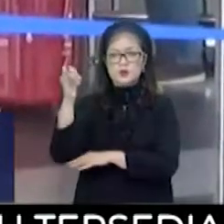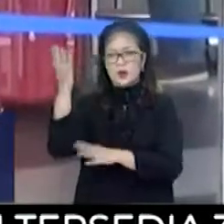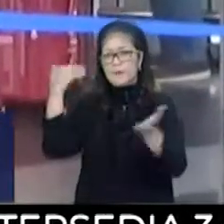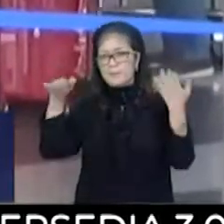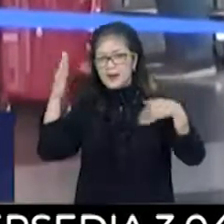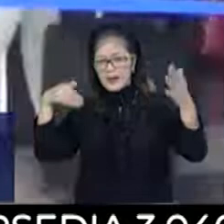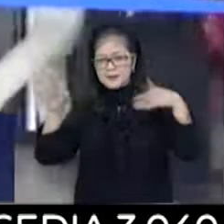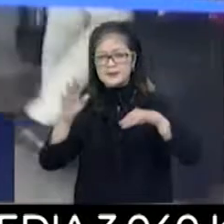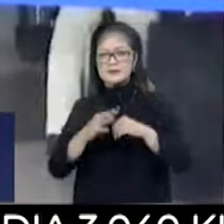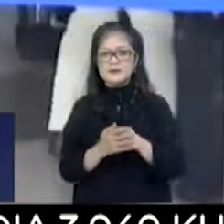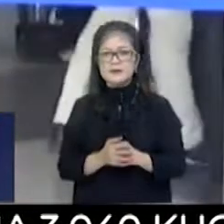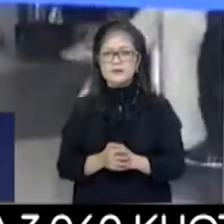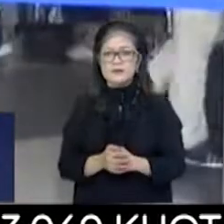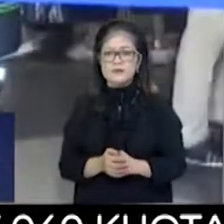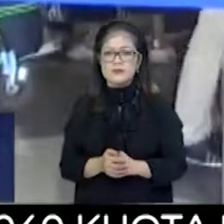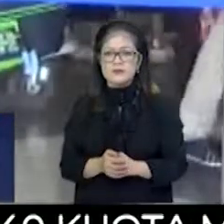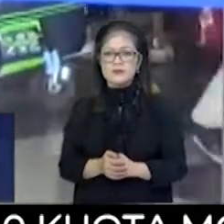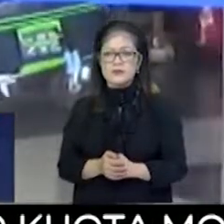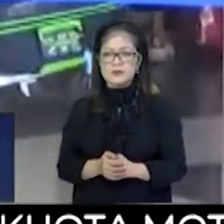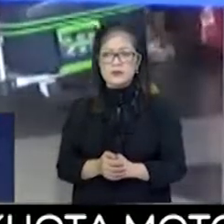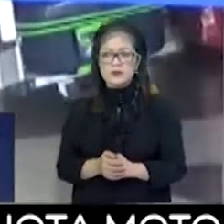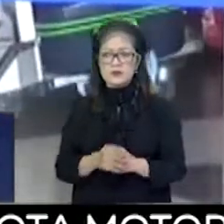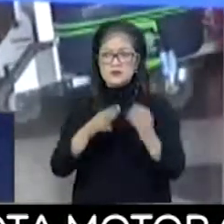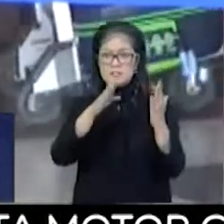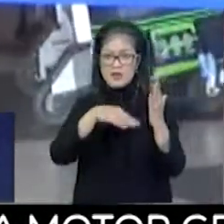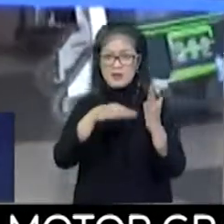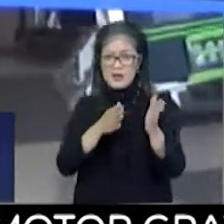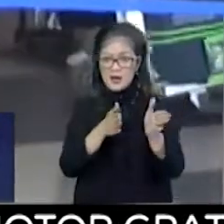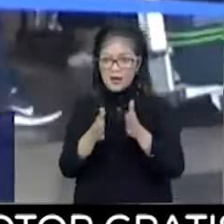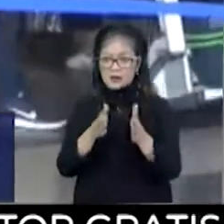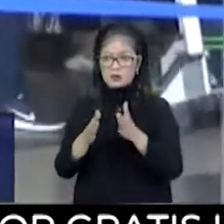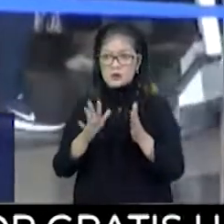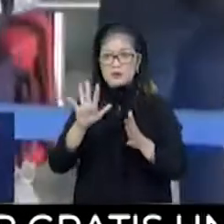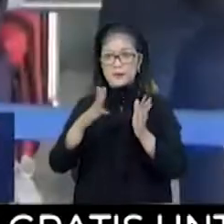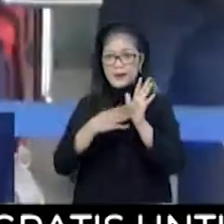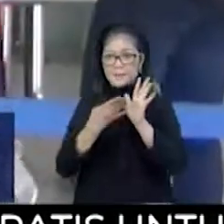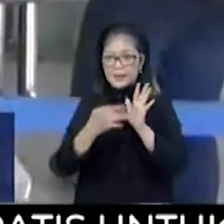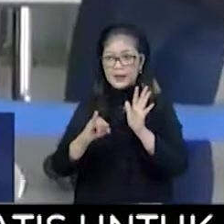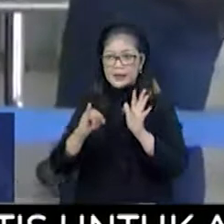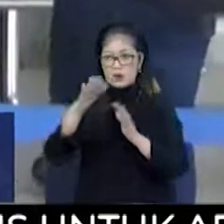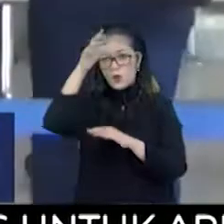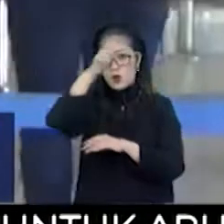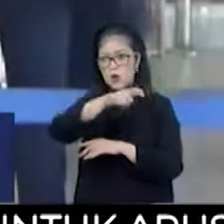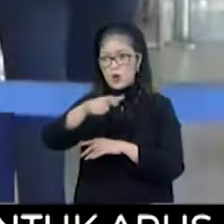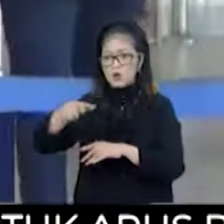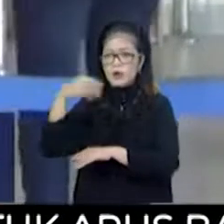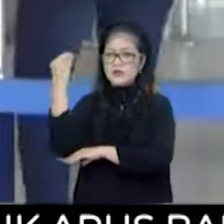Bali. Data pengelola bandara pada 5 Mei 2022, pergerakan arus balik wisatawan